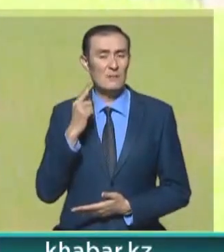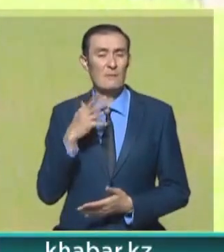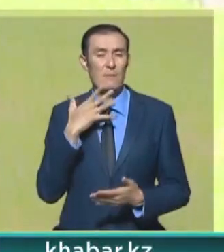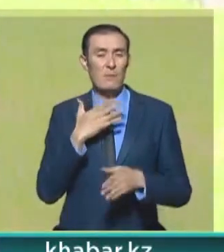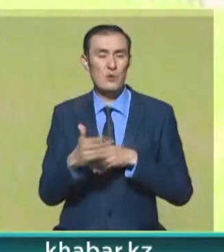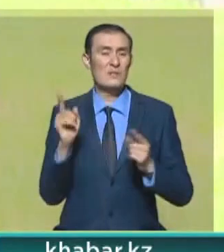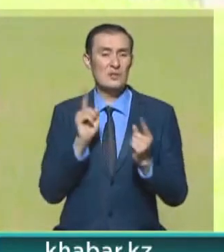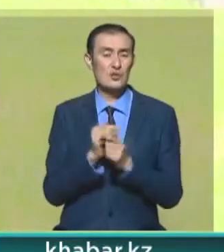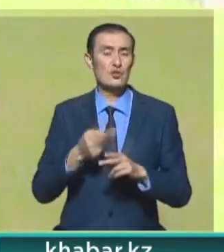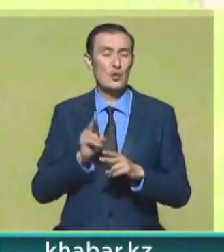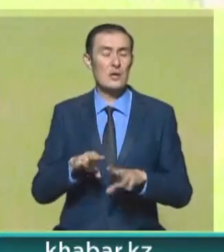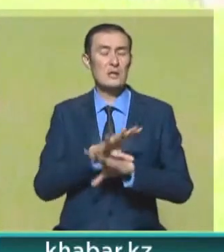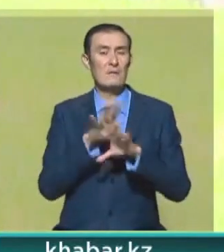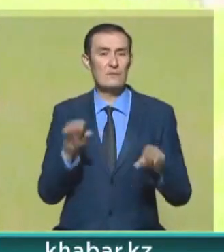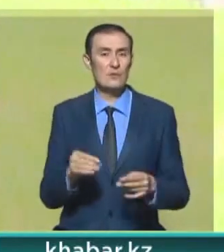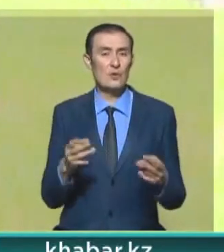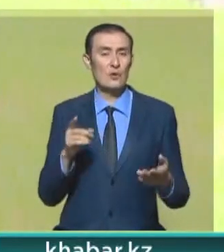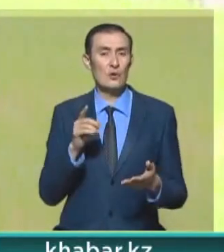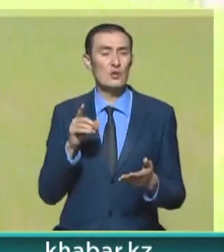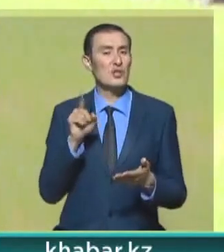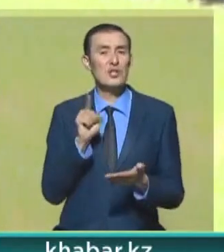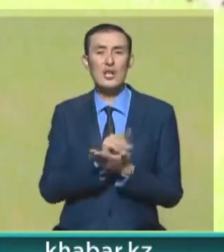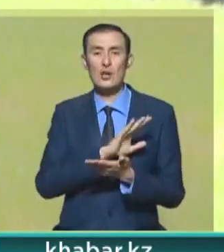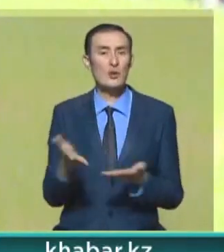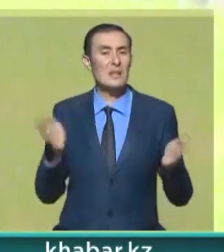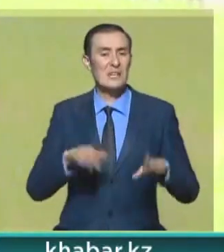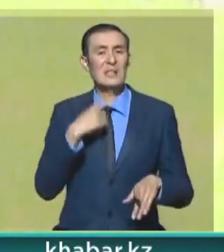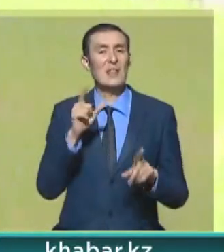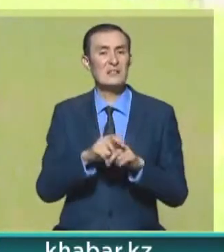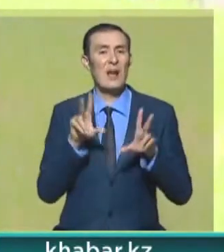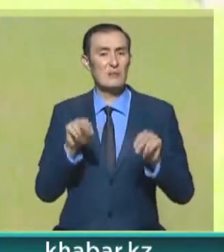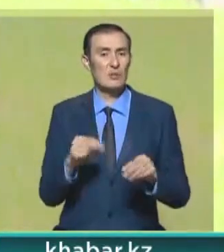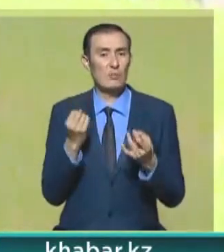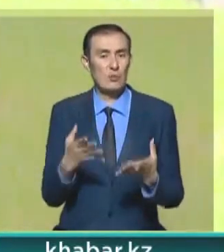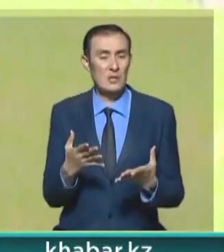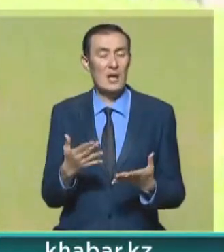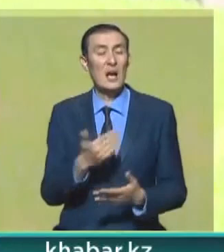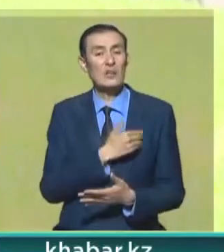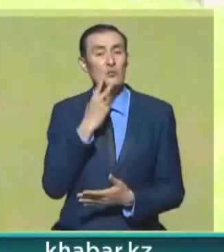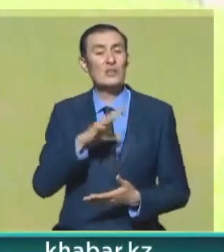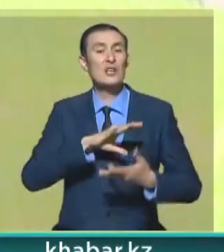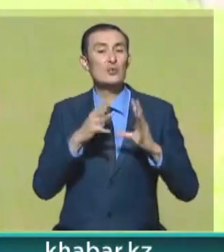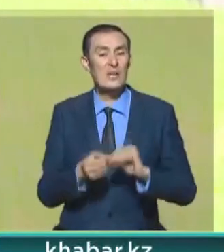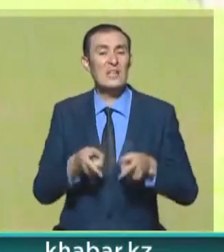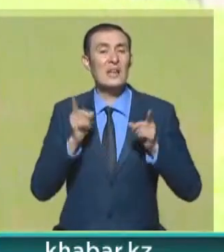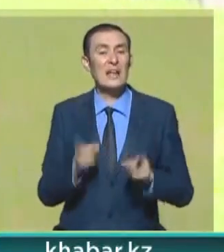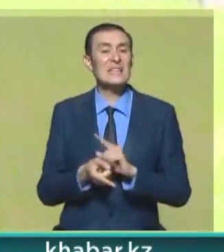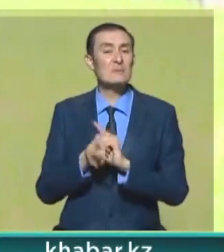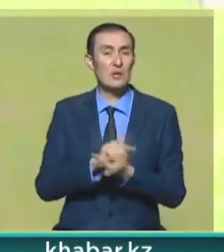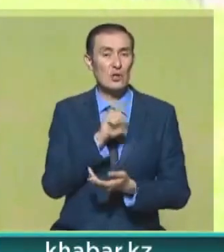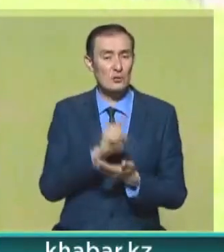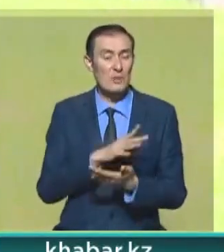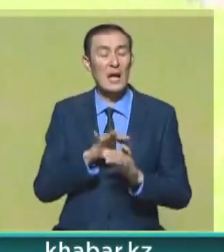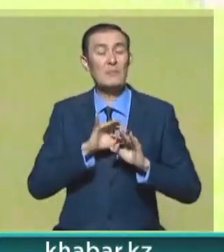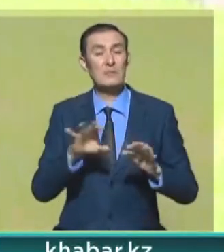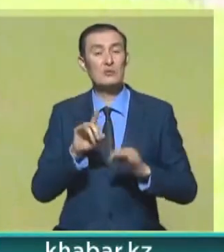встреч, да, что это все не должно оставаться на словах. Люди хотят видеть результаты, реальные изменения. Но мы